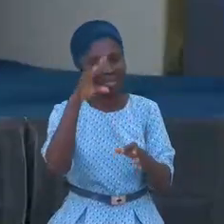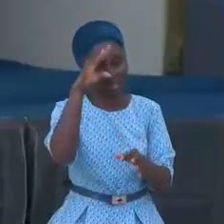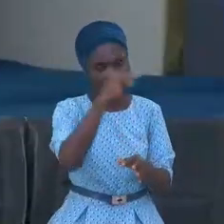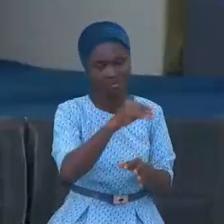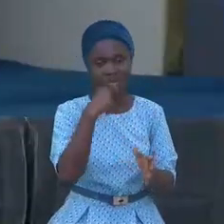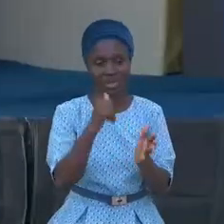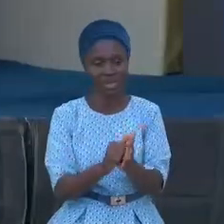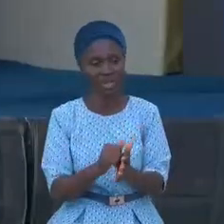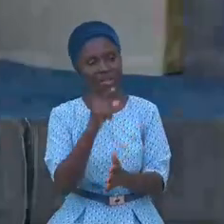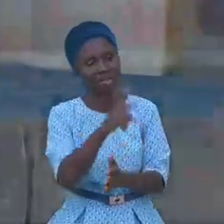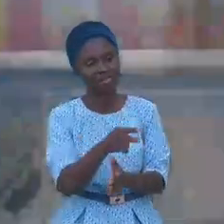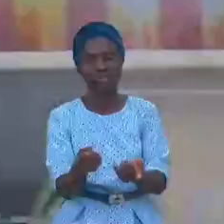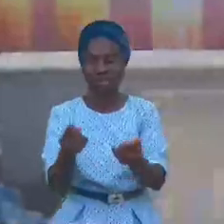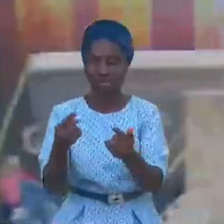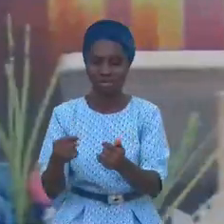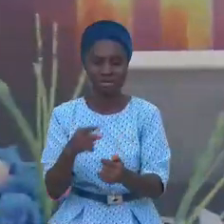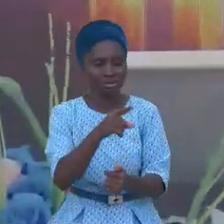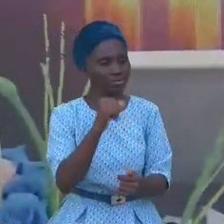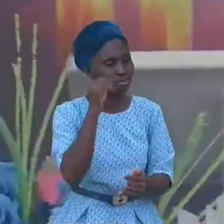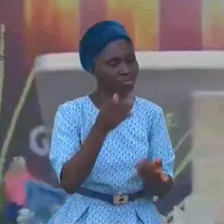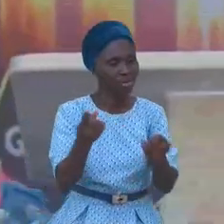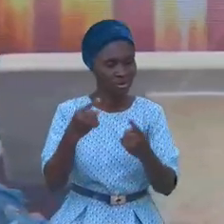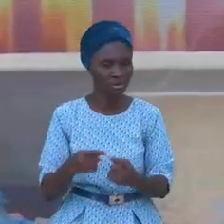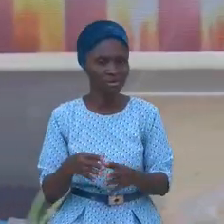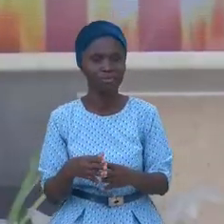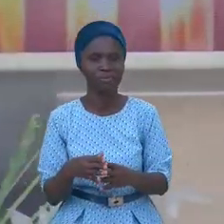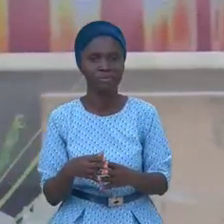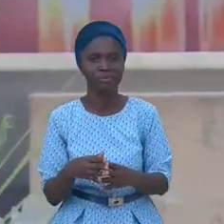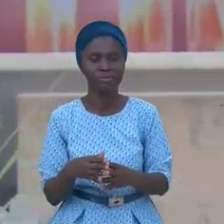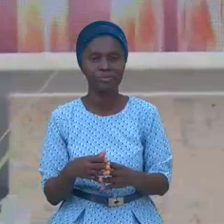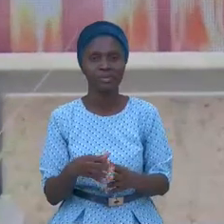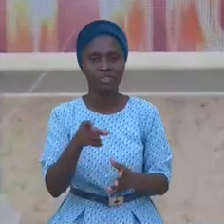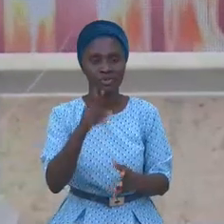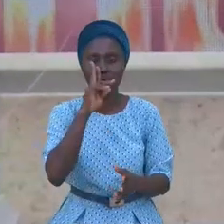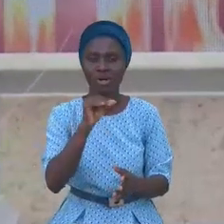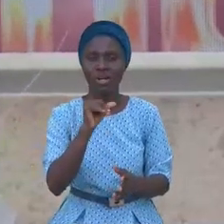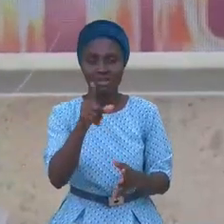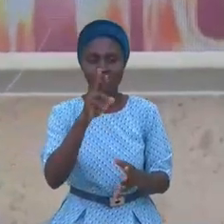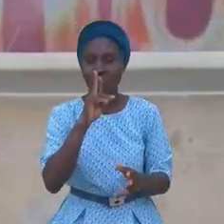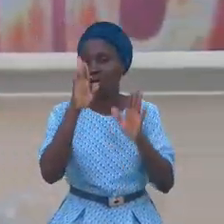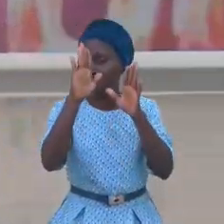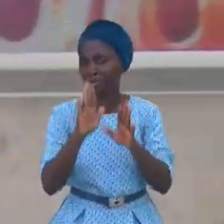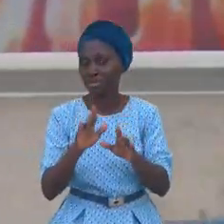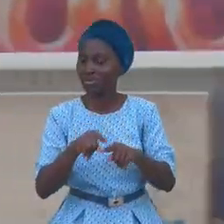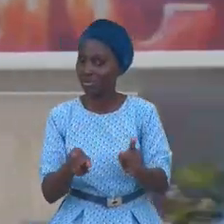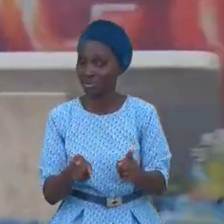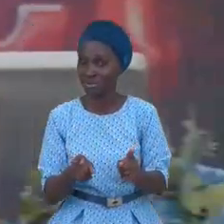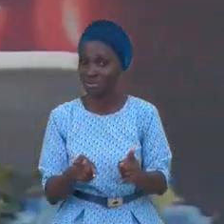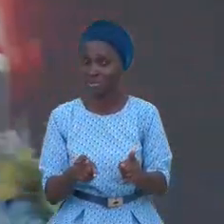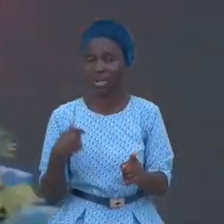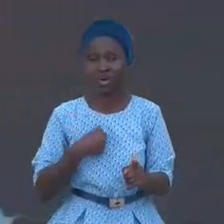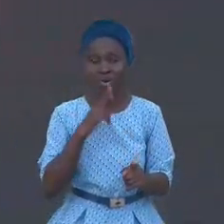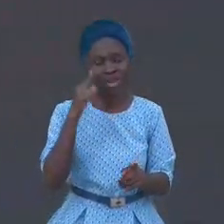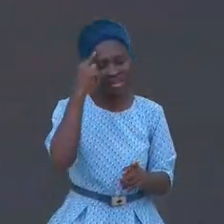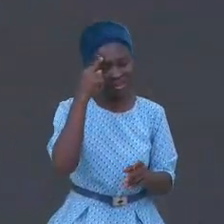tel, viens. Madame, madame, telle madame, oh, tu es tellement merveilleuse. Mais on pensait à